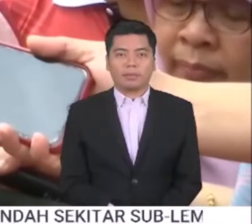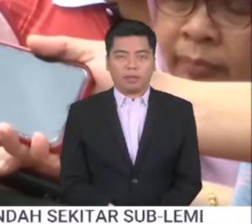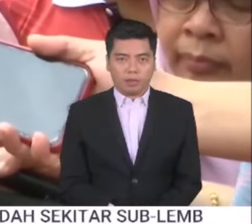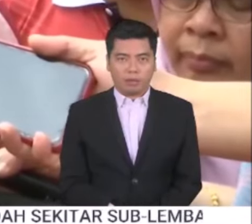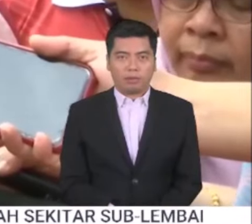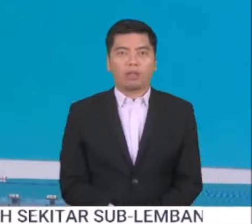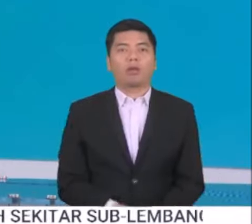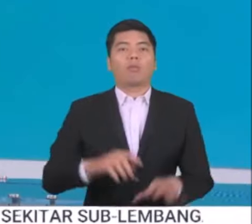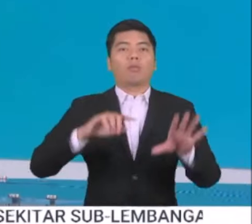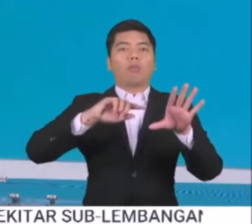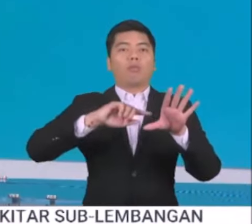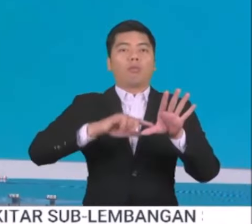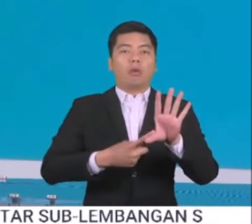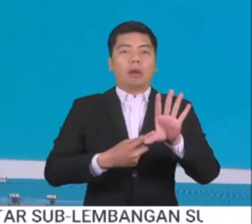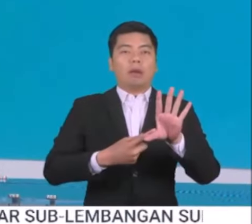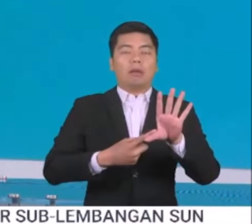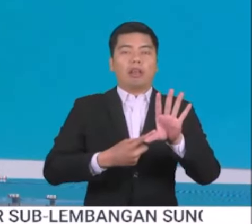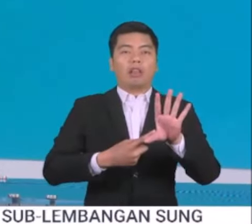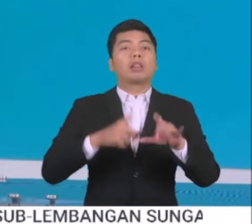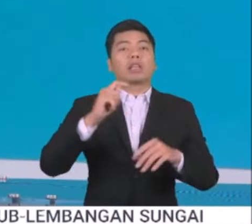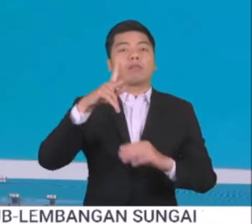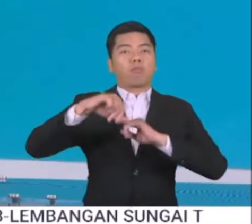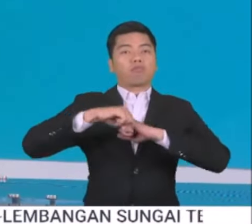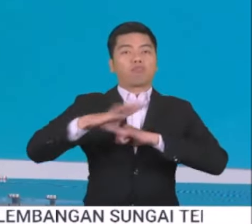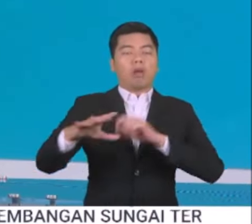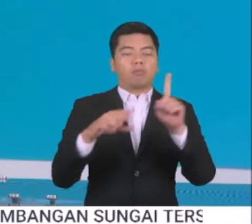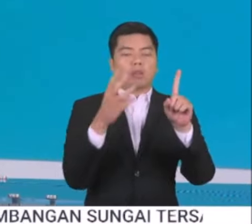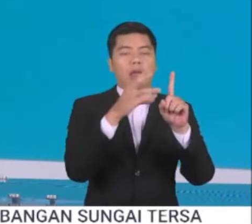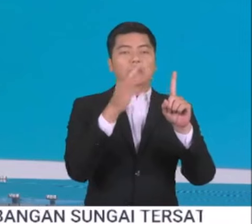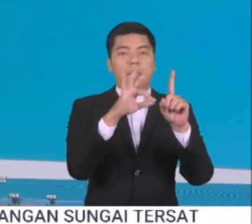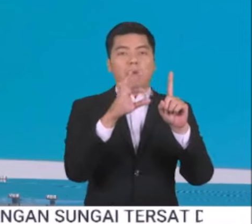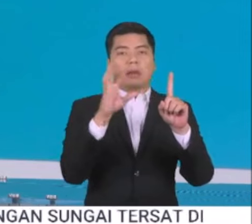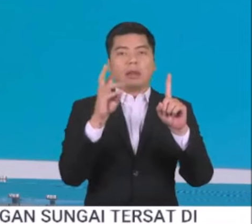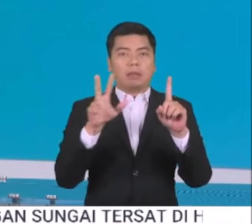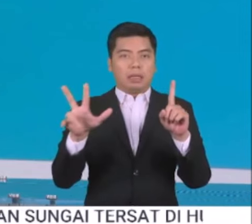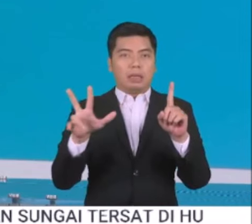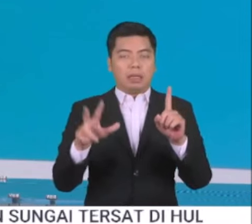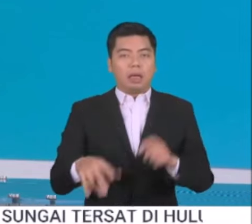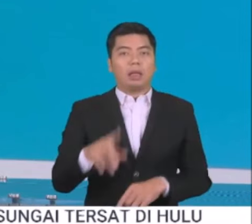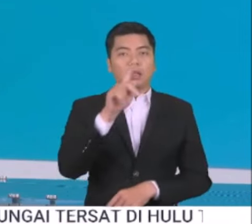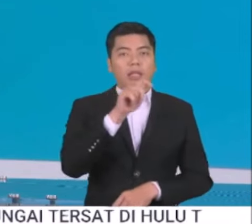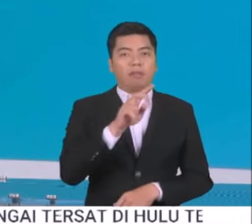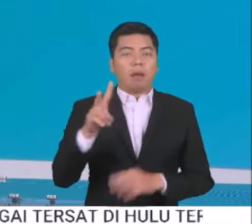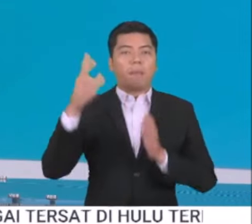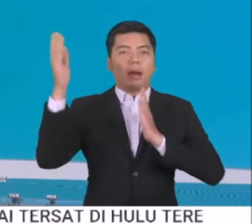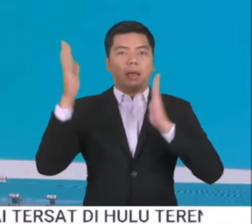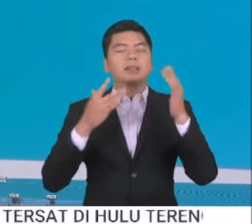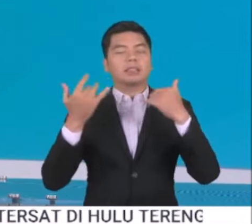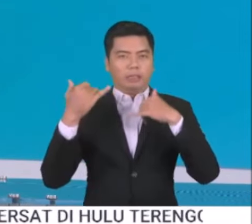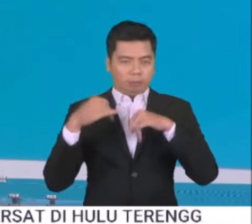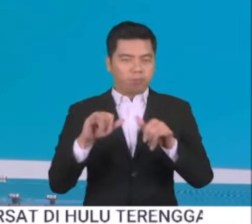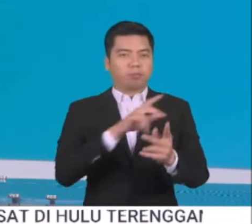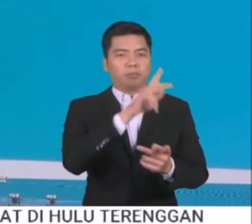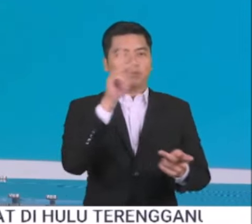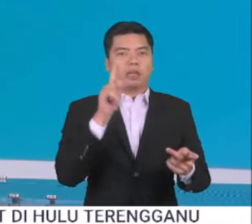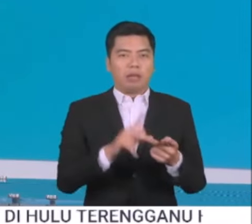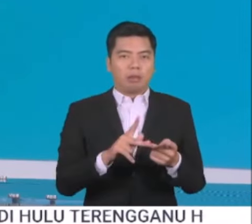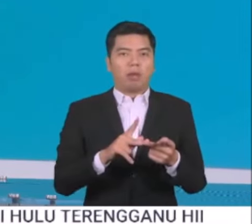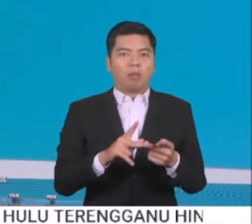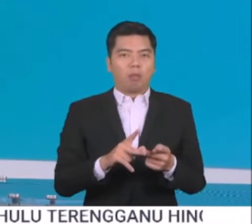Mula bersiaran sejak 1963 sehingga kini, televisyen di Malaysia kekal relevan